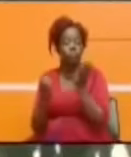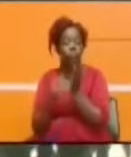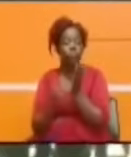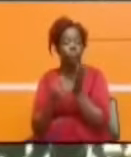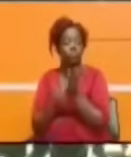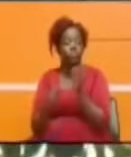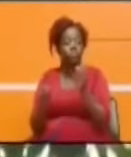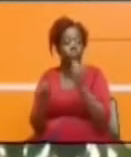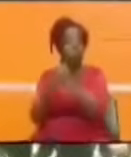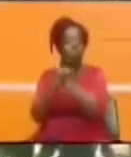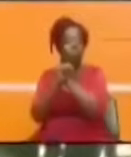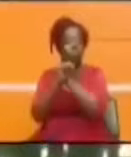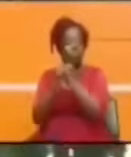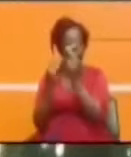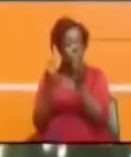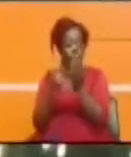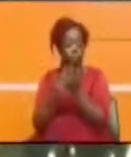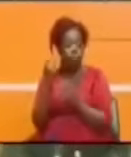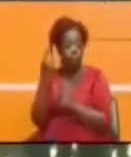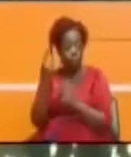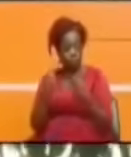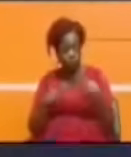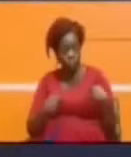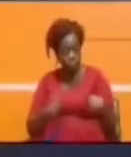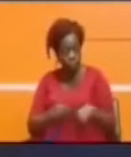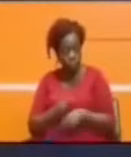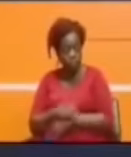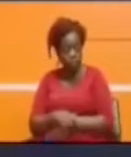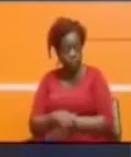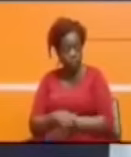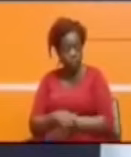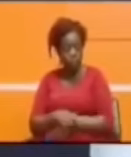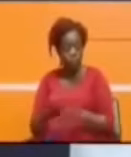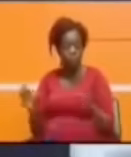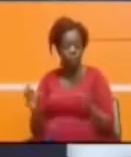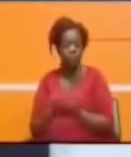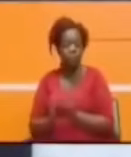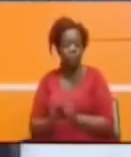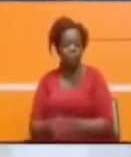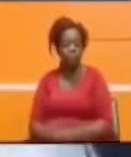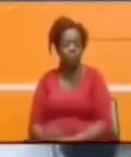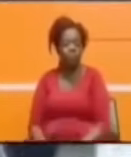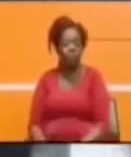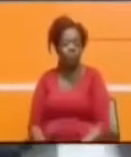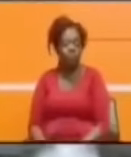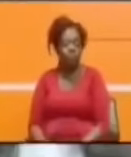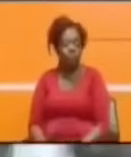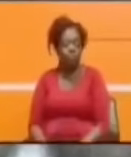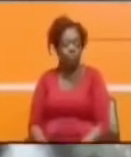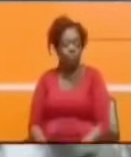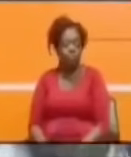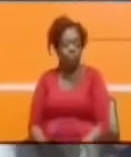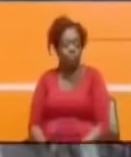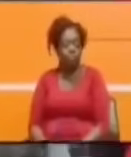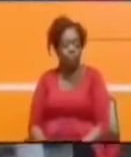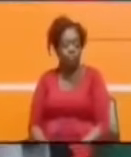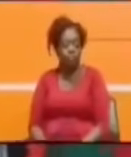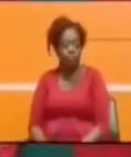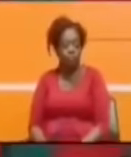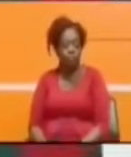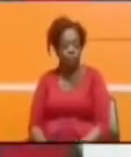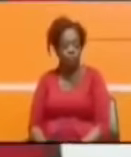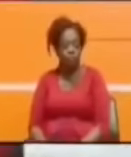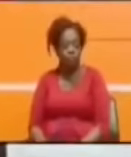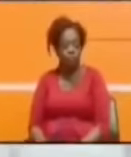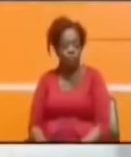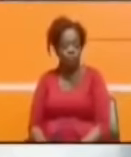they defend Uganda na mutima gutya. Ivan Lubega ne Jacinta Bwanika be bakusakidde eggulire lino ku lwa Bukedde